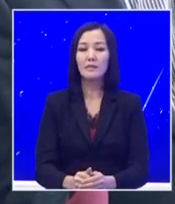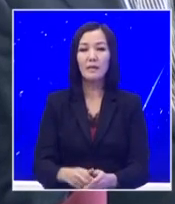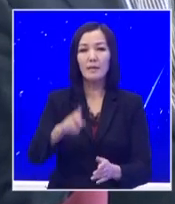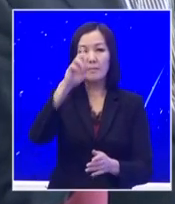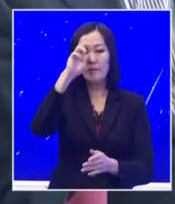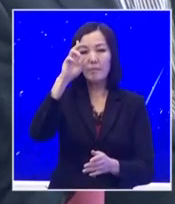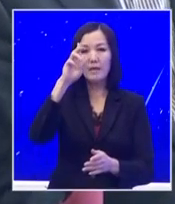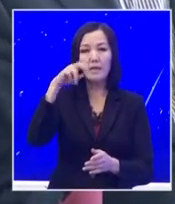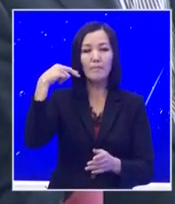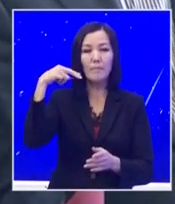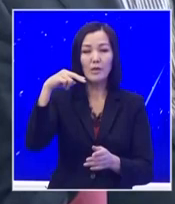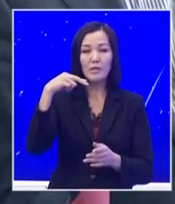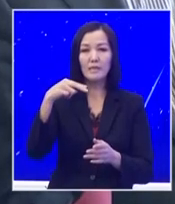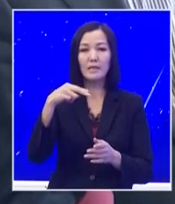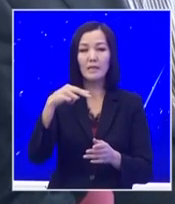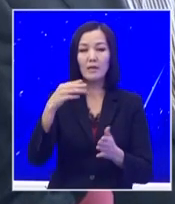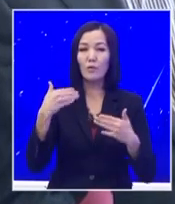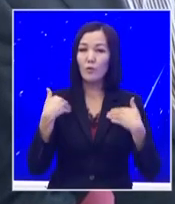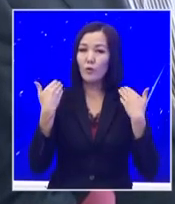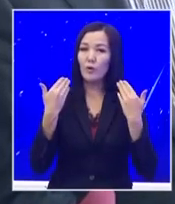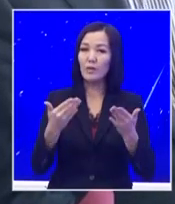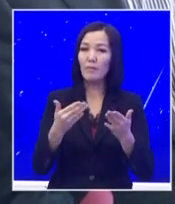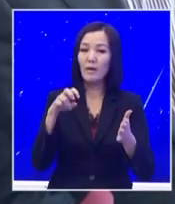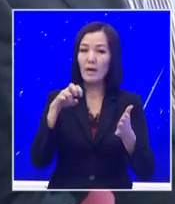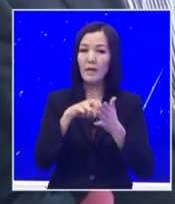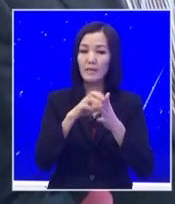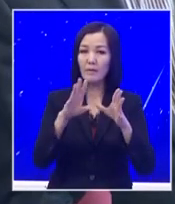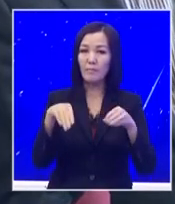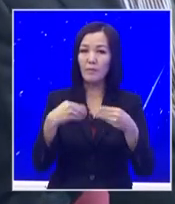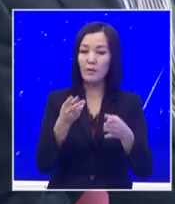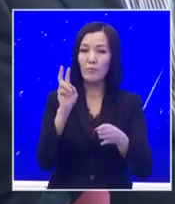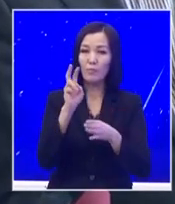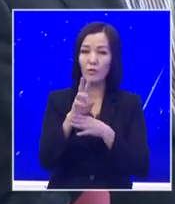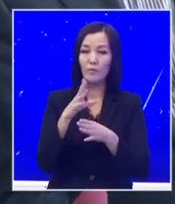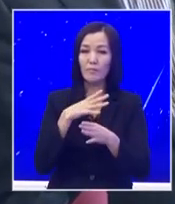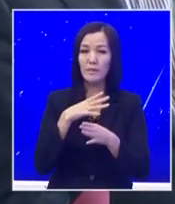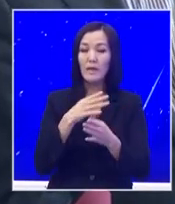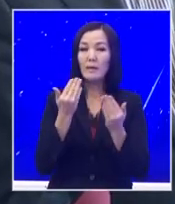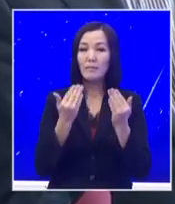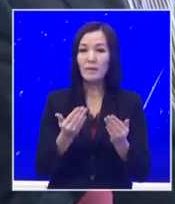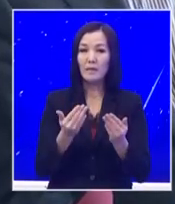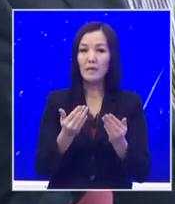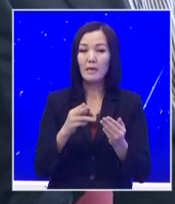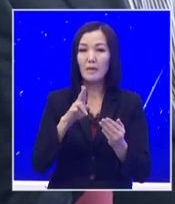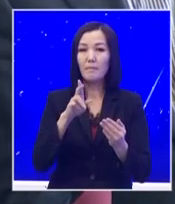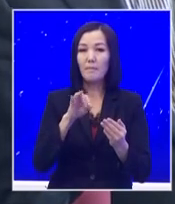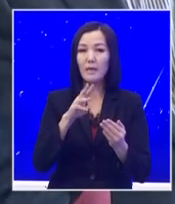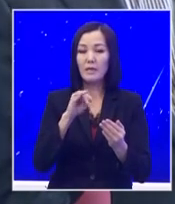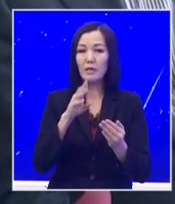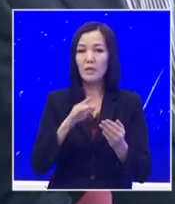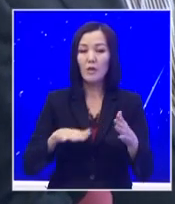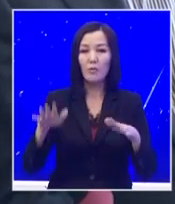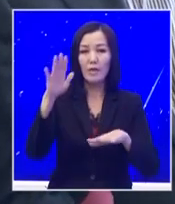Мемлекет басшысының атынан сізді құттықтап, алғыс хатты табыстауға келіп отырмыз. Міне, Батыржан мен аудан әкімі